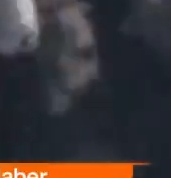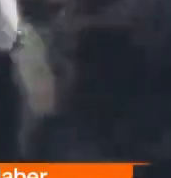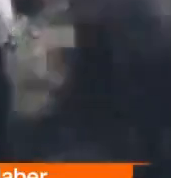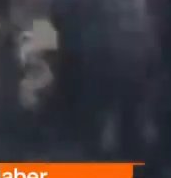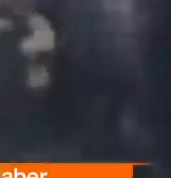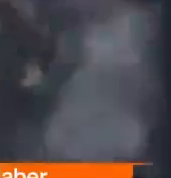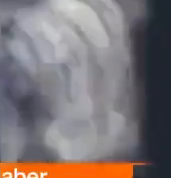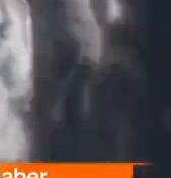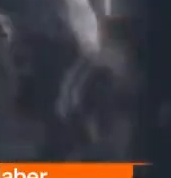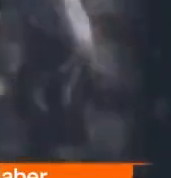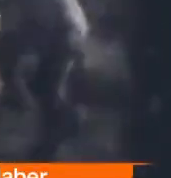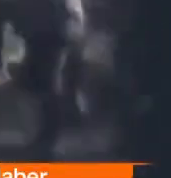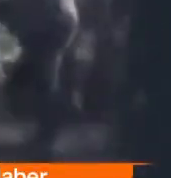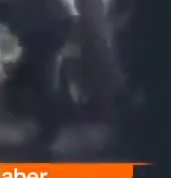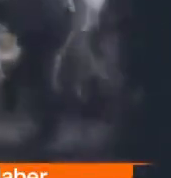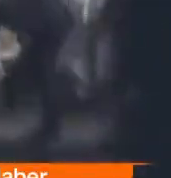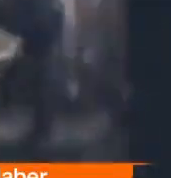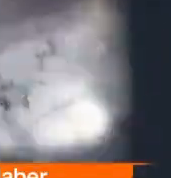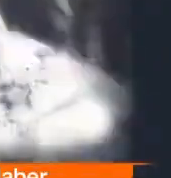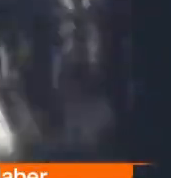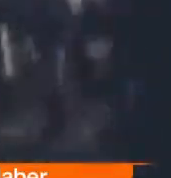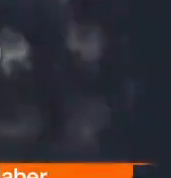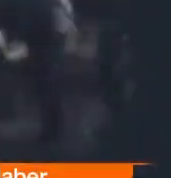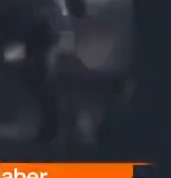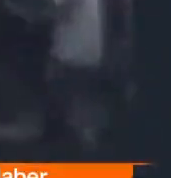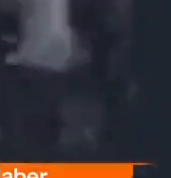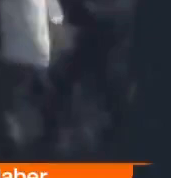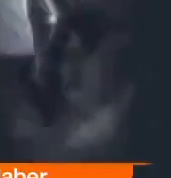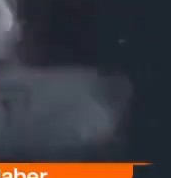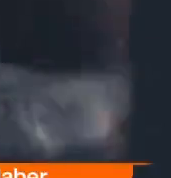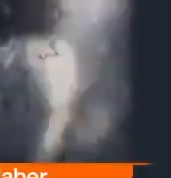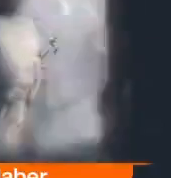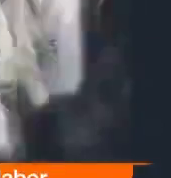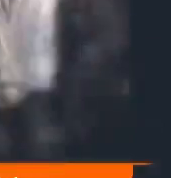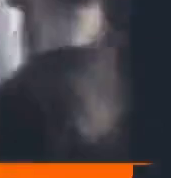yığınlarını kahramansız bırakma Allah'ım.